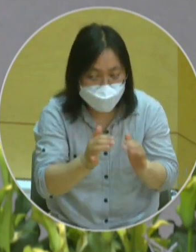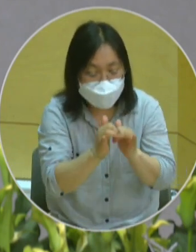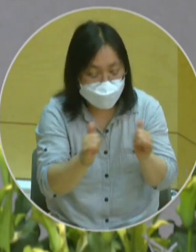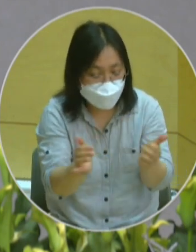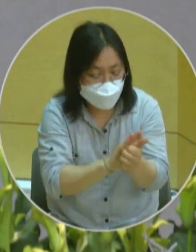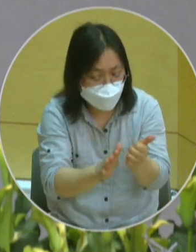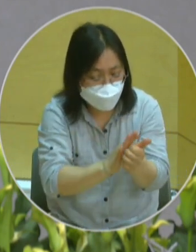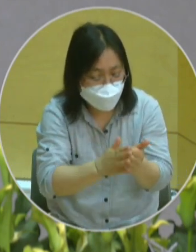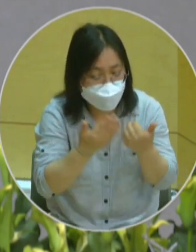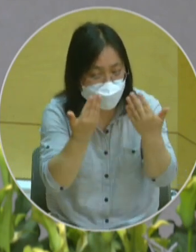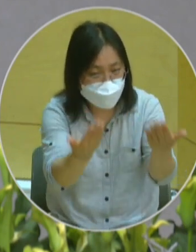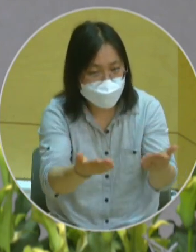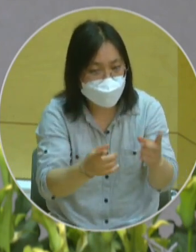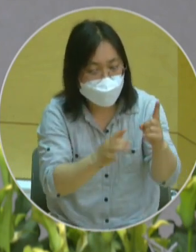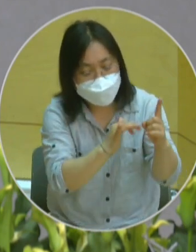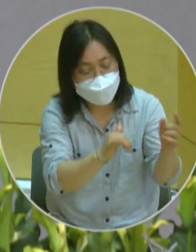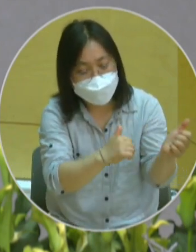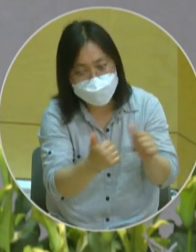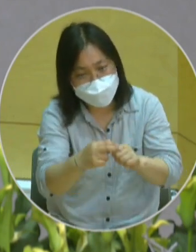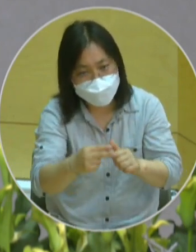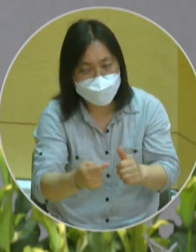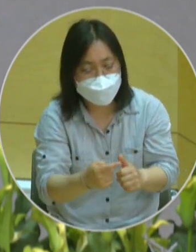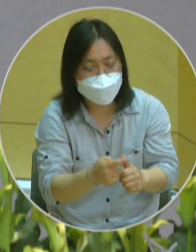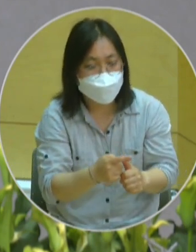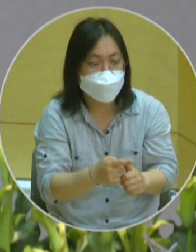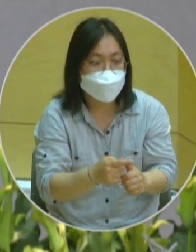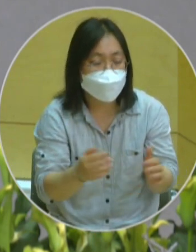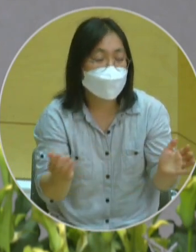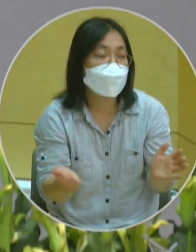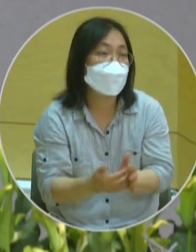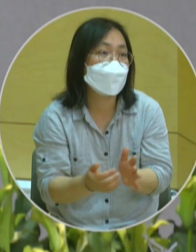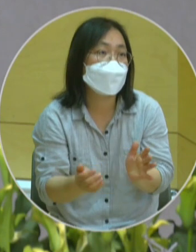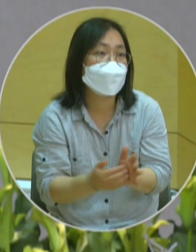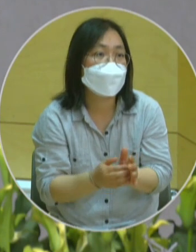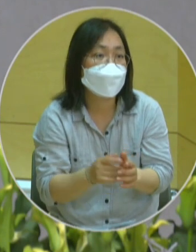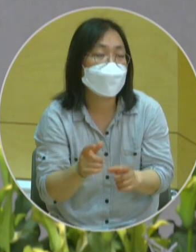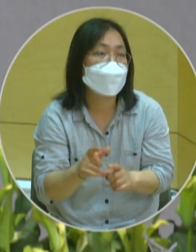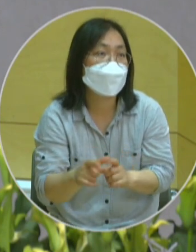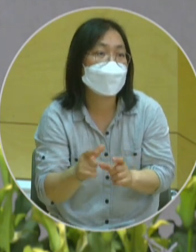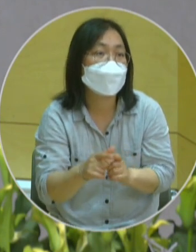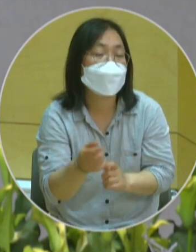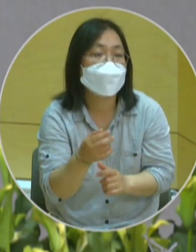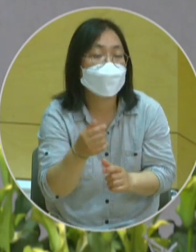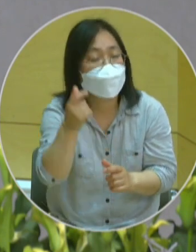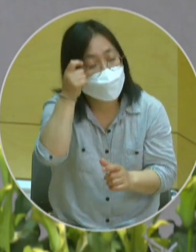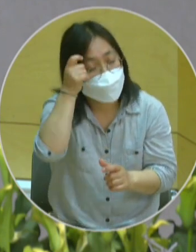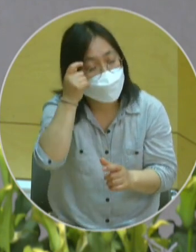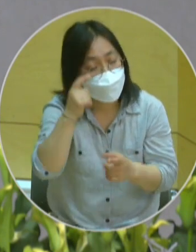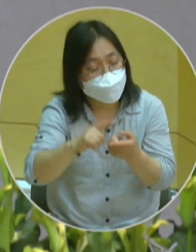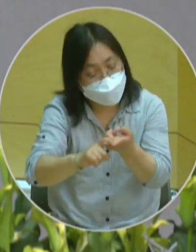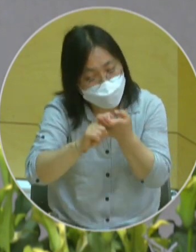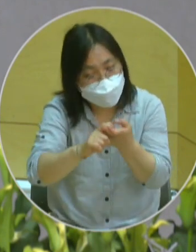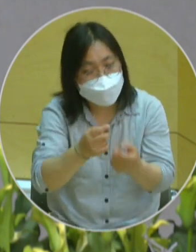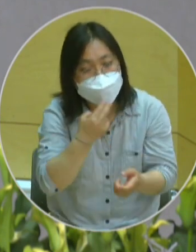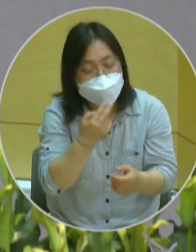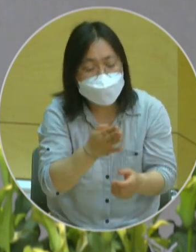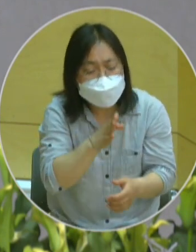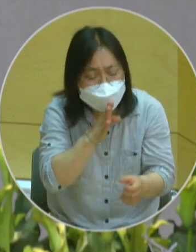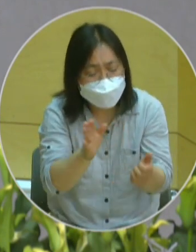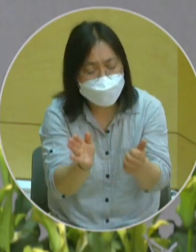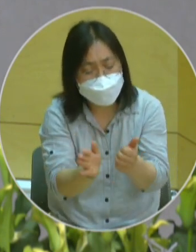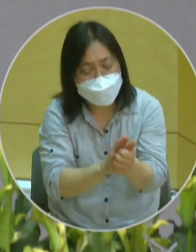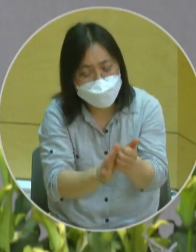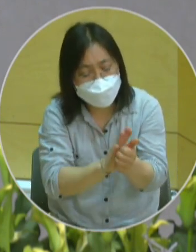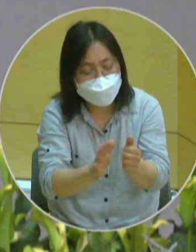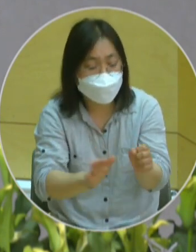되는데 한 사람이 죽어나가도 뭐 언론에서만 좀 들다가 끝나지 않아요? 정말 위하고 사랑하고